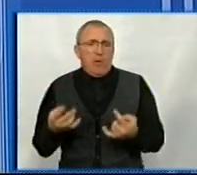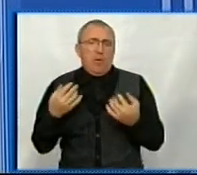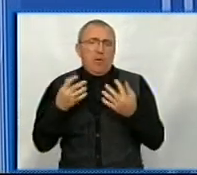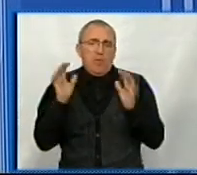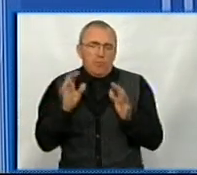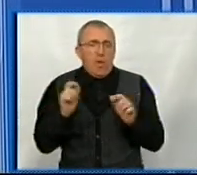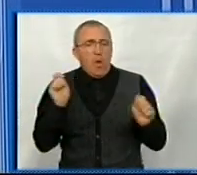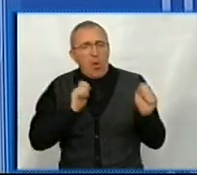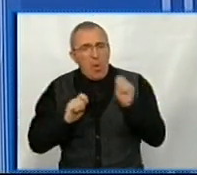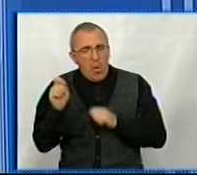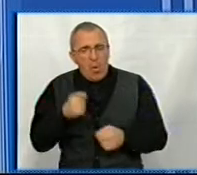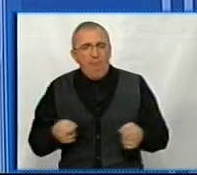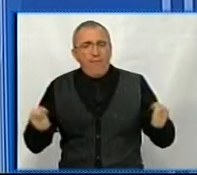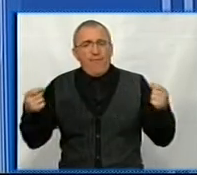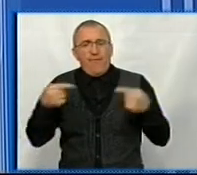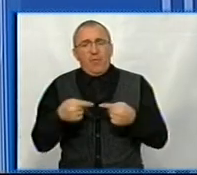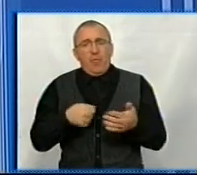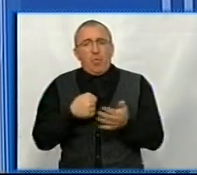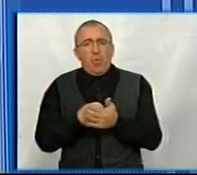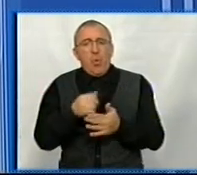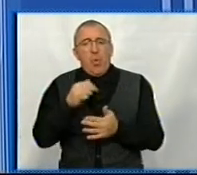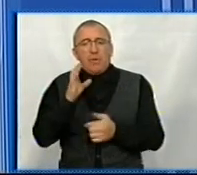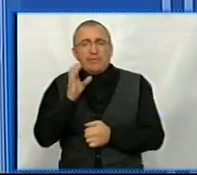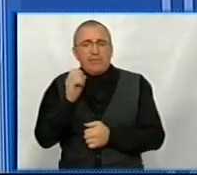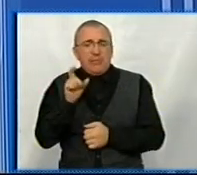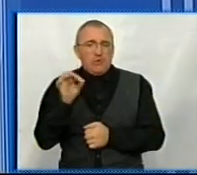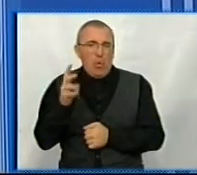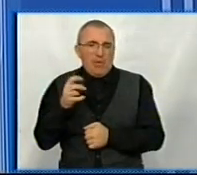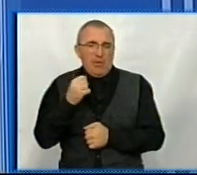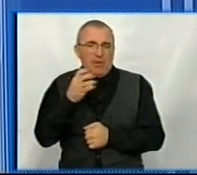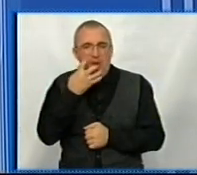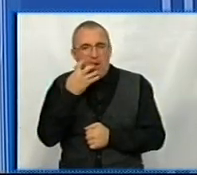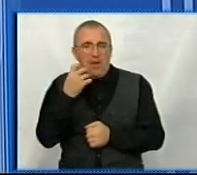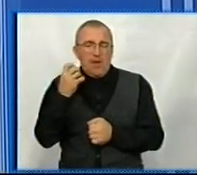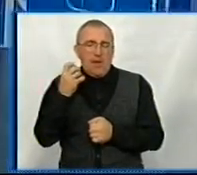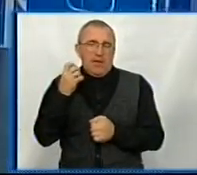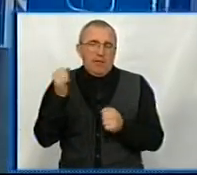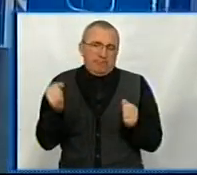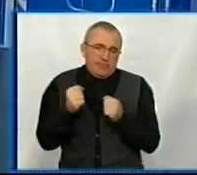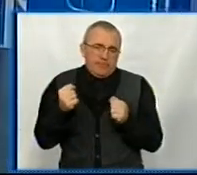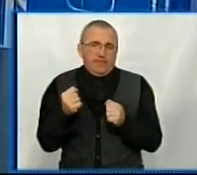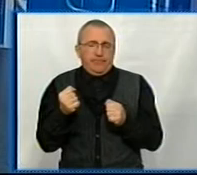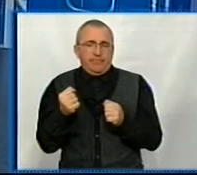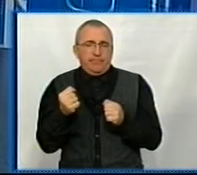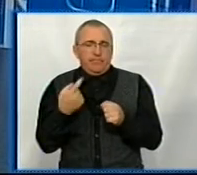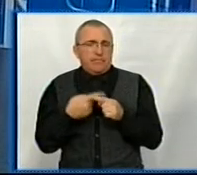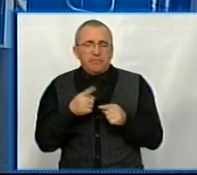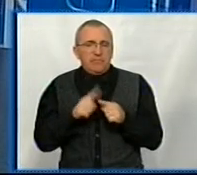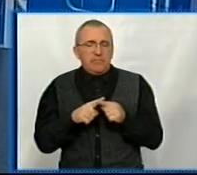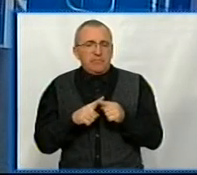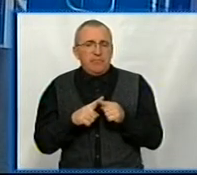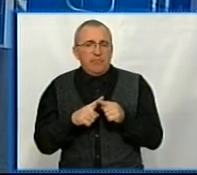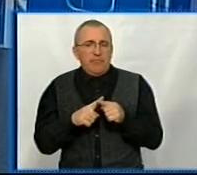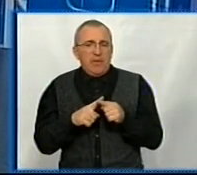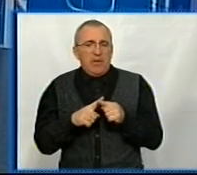забезпечити одягом відповідно до сезону. Тобто одяг це не розкіш.